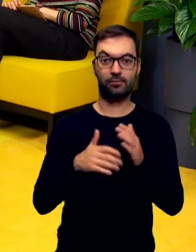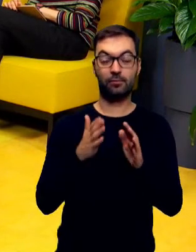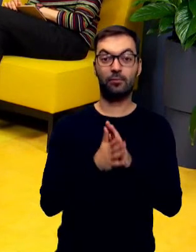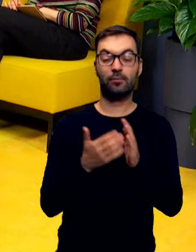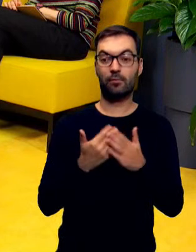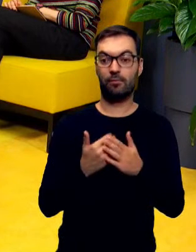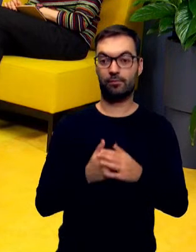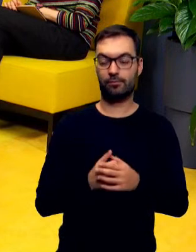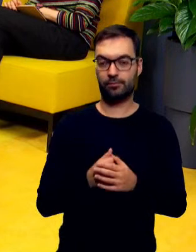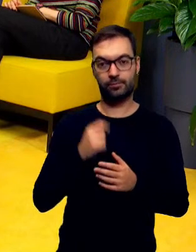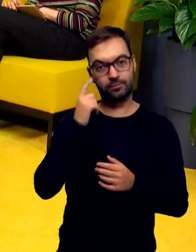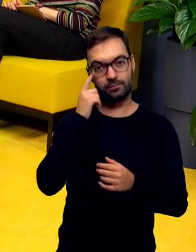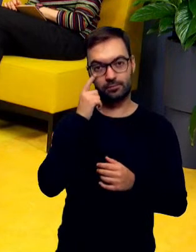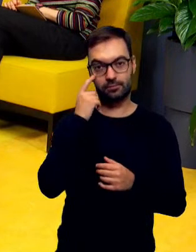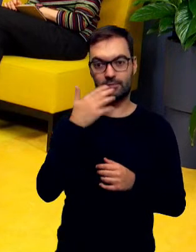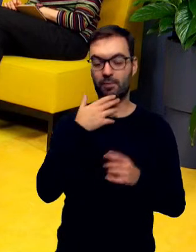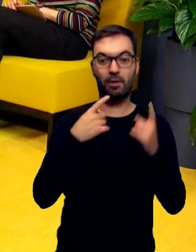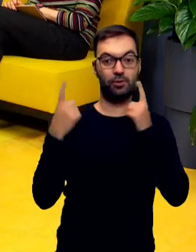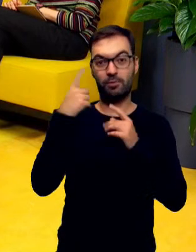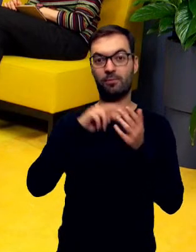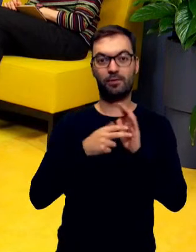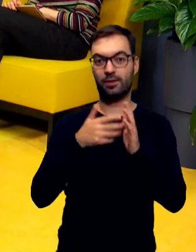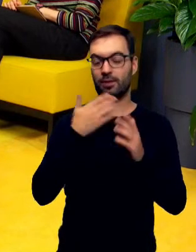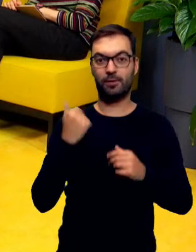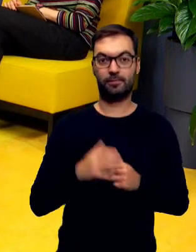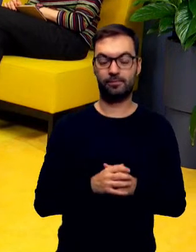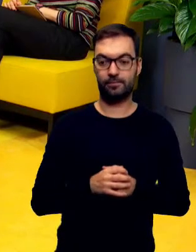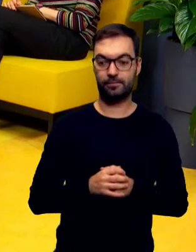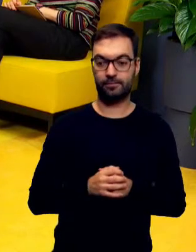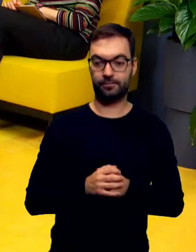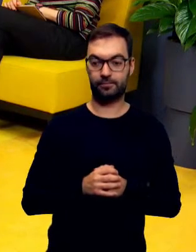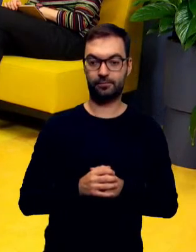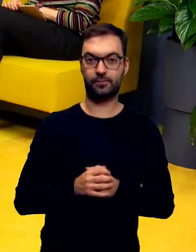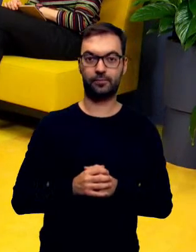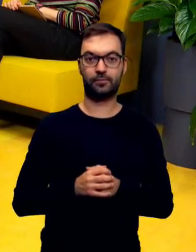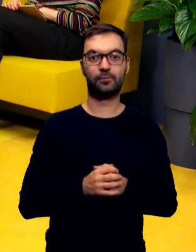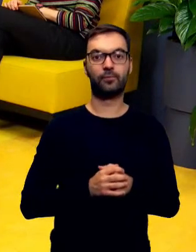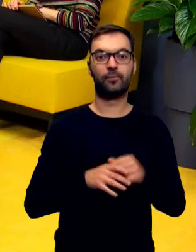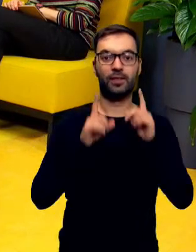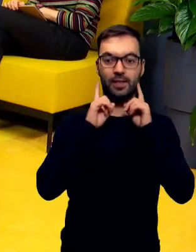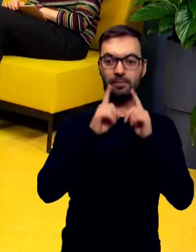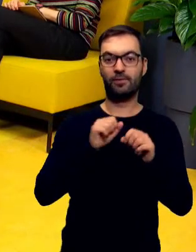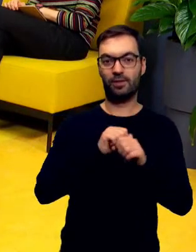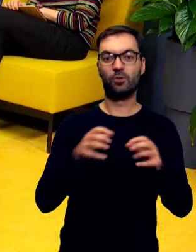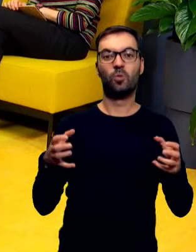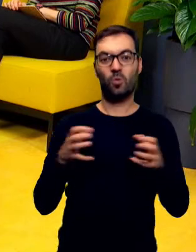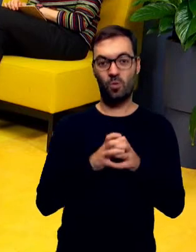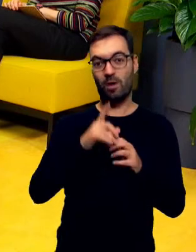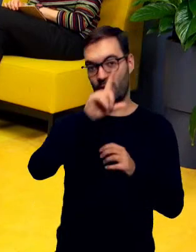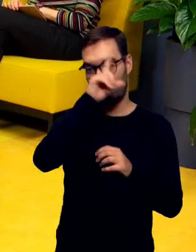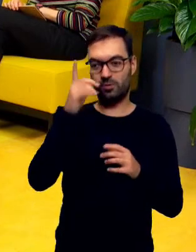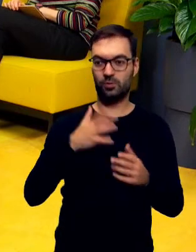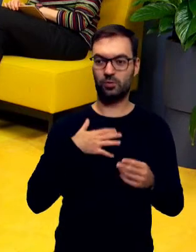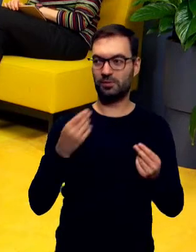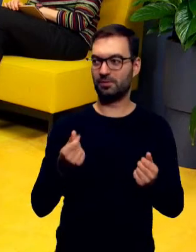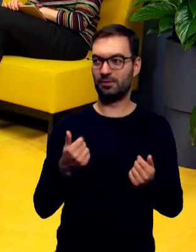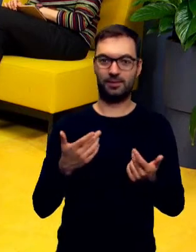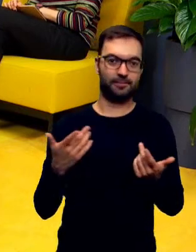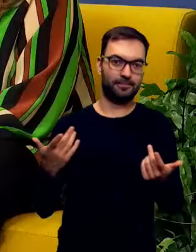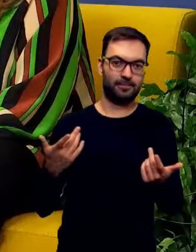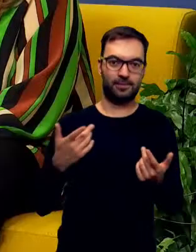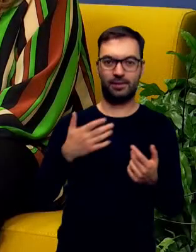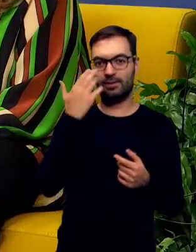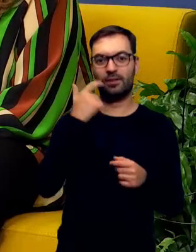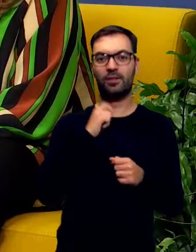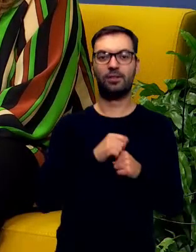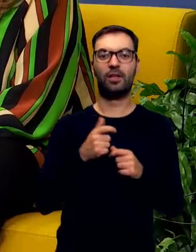prostu z braku przemyślenia jakiegoś. To znaczy, że naprawdę jest grono ludzi, które mam wrażenie nie odróżnia